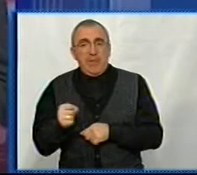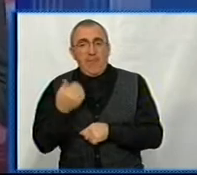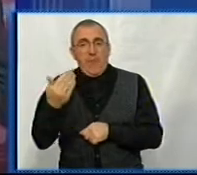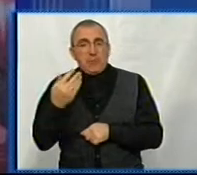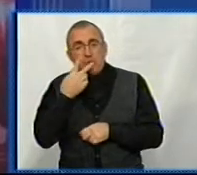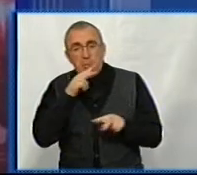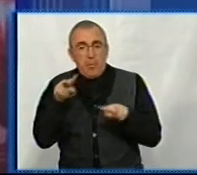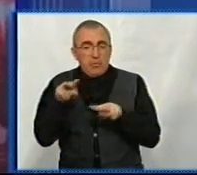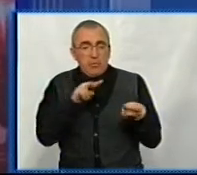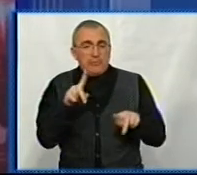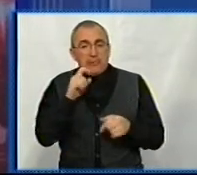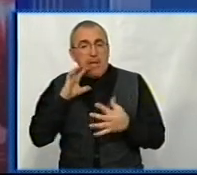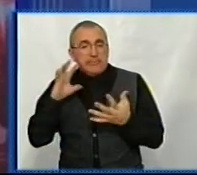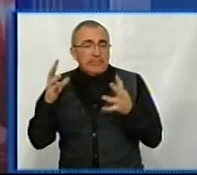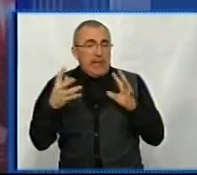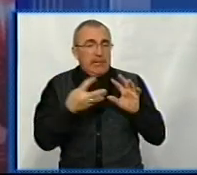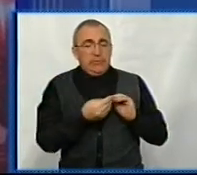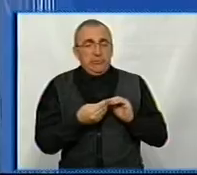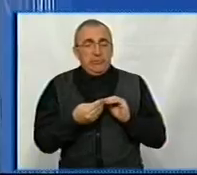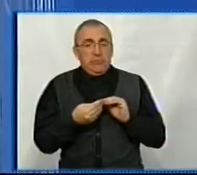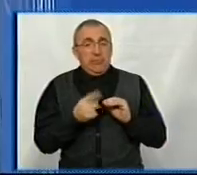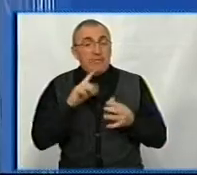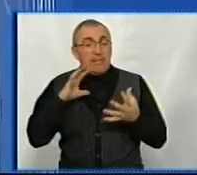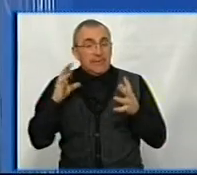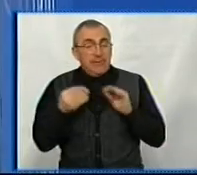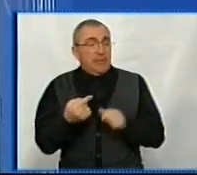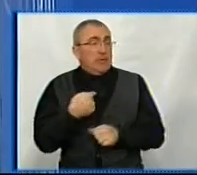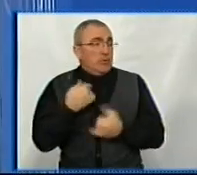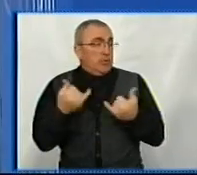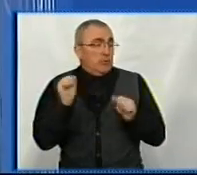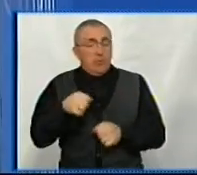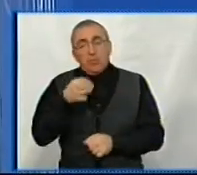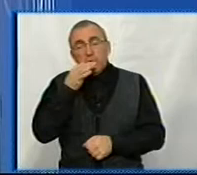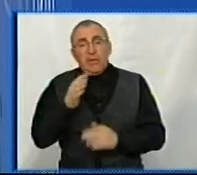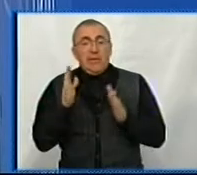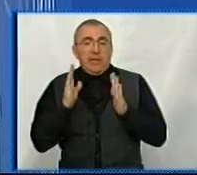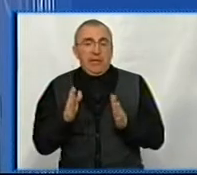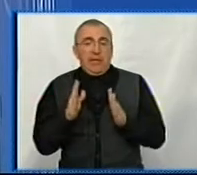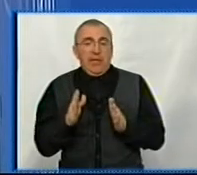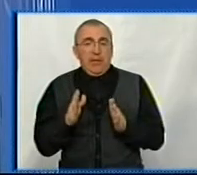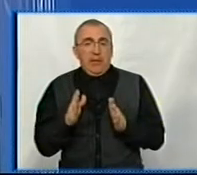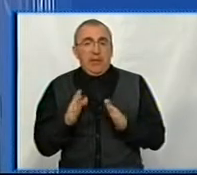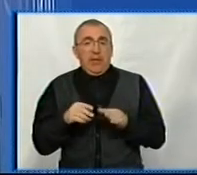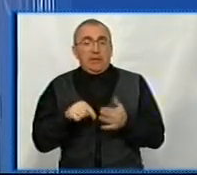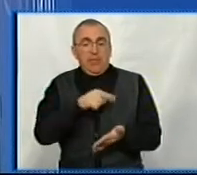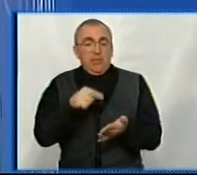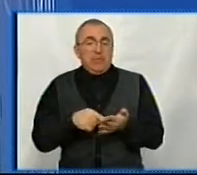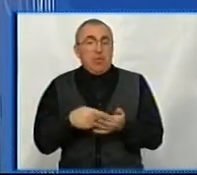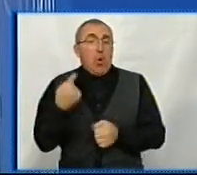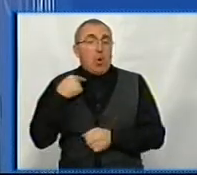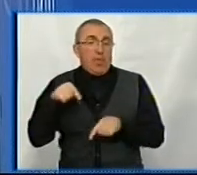вашими спостереженнями, за статистикою? За статистикою, я зараз можу сказати тільки за місто